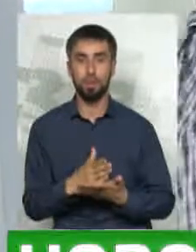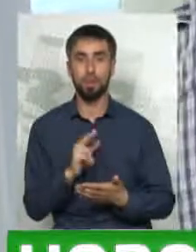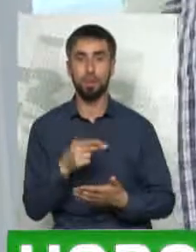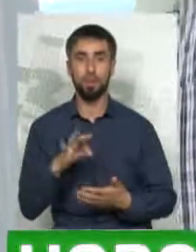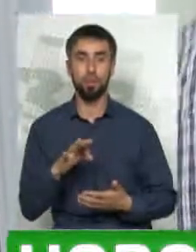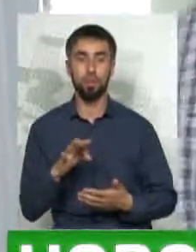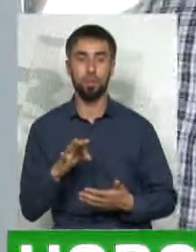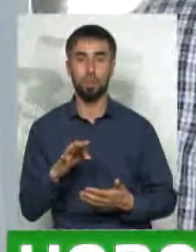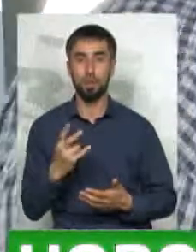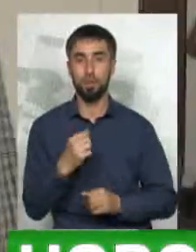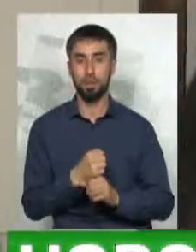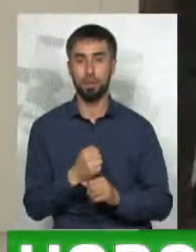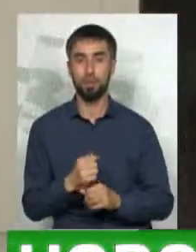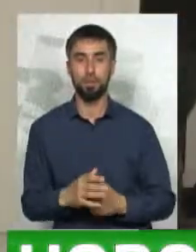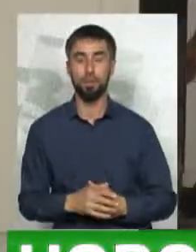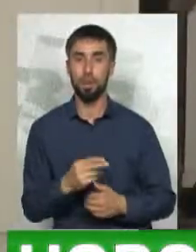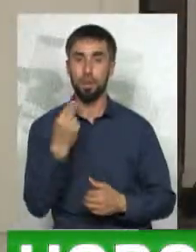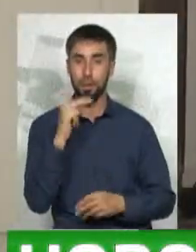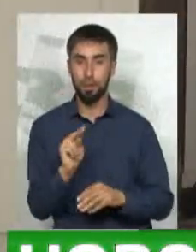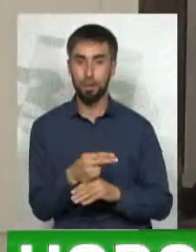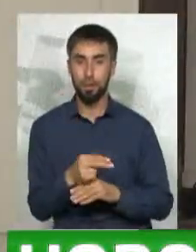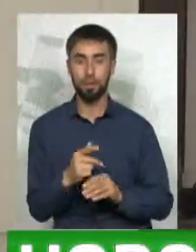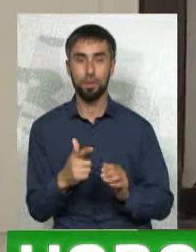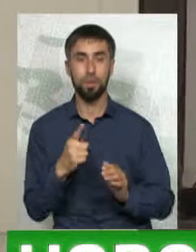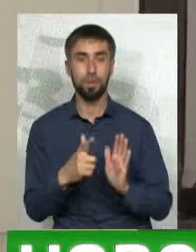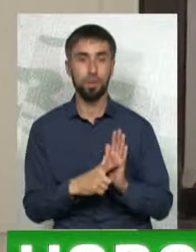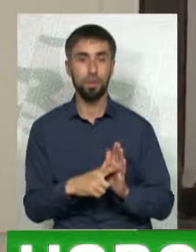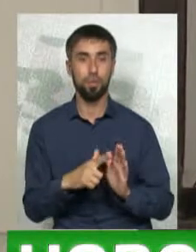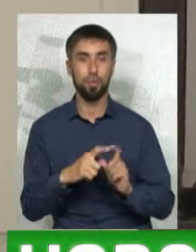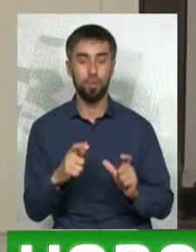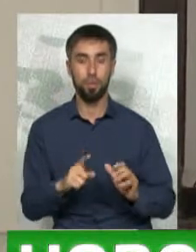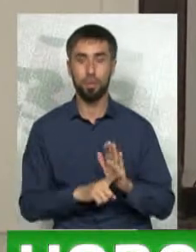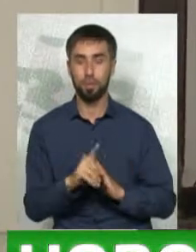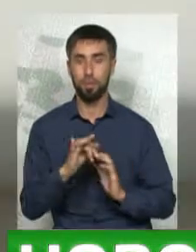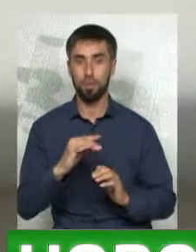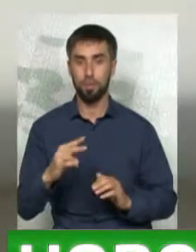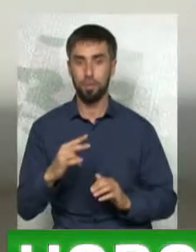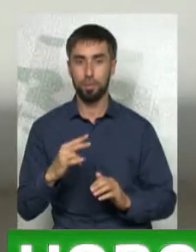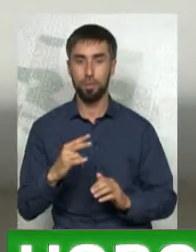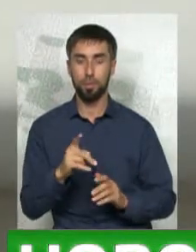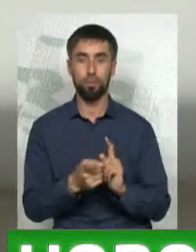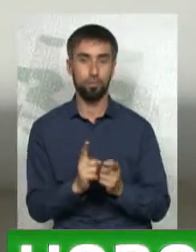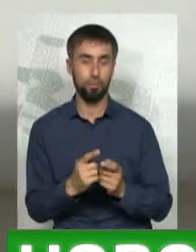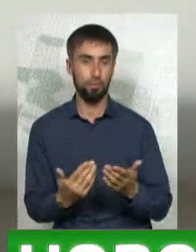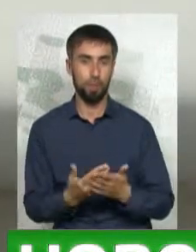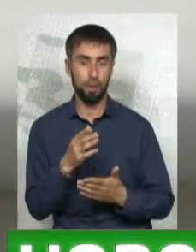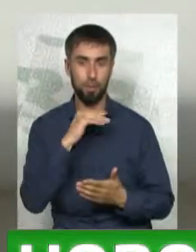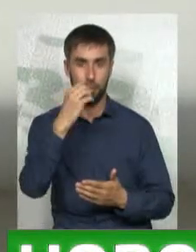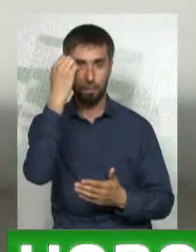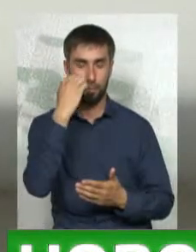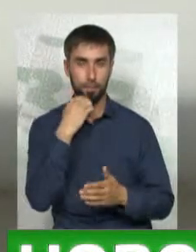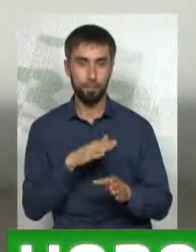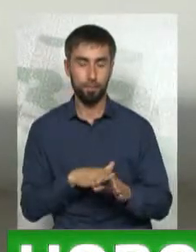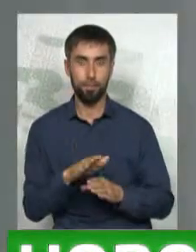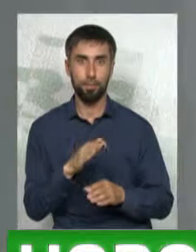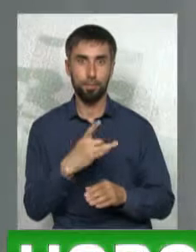ах, уж метик хоть делаешь, положение плохо. Капитальный ремонт 7-й школы Гамурзиева начали в июне. Усовершенствовать школу удастся благодаря